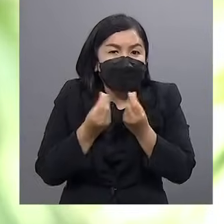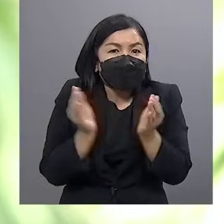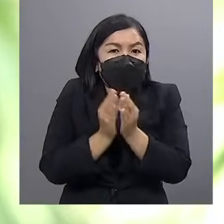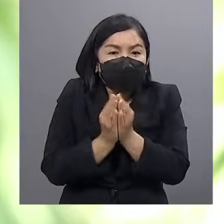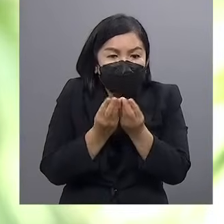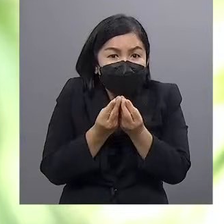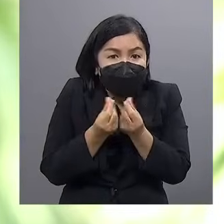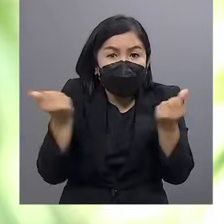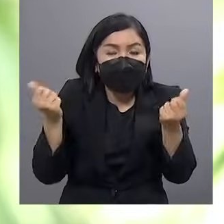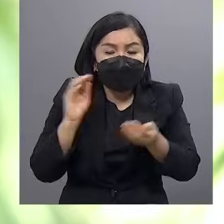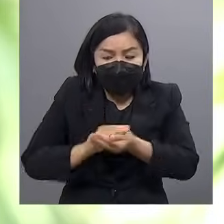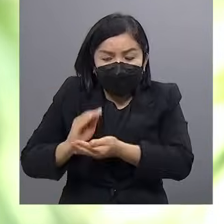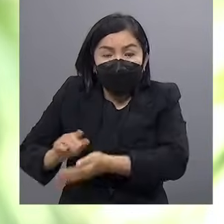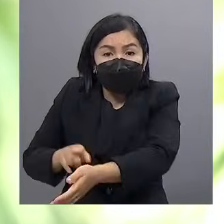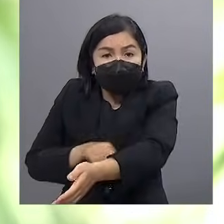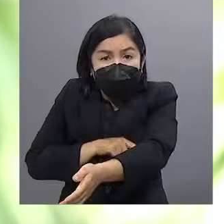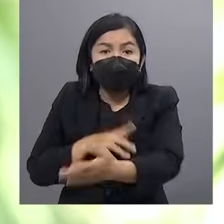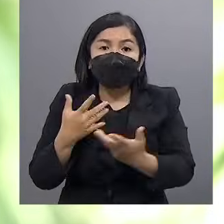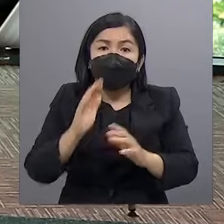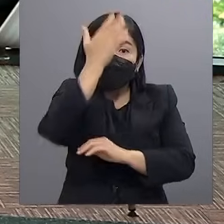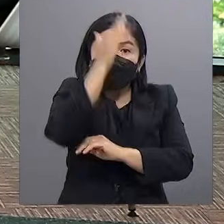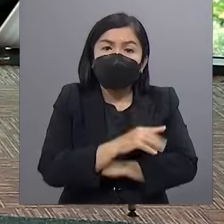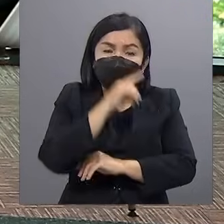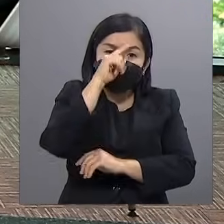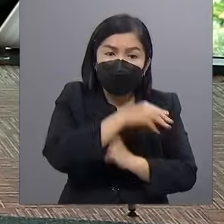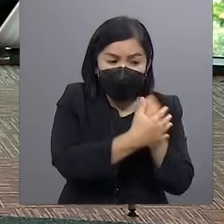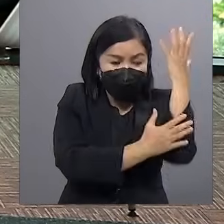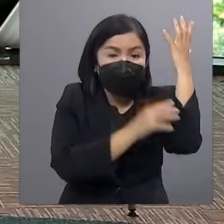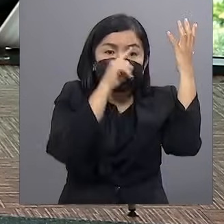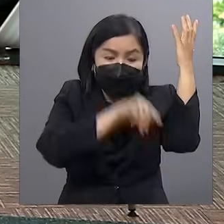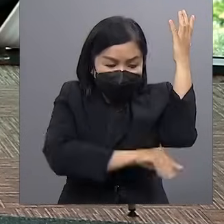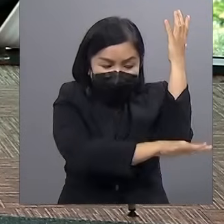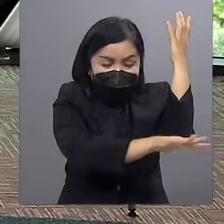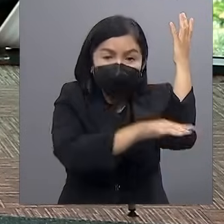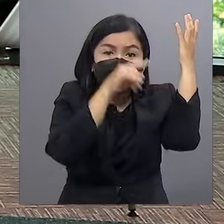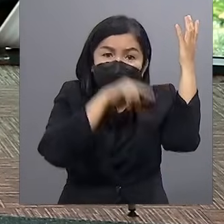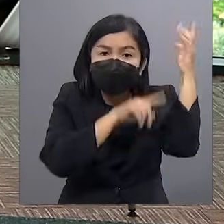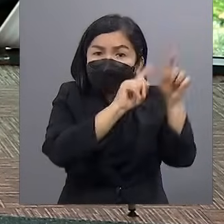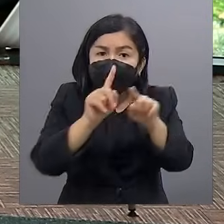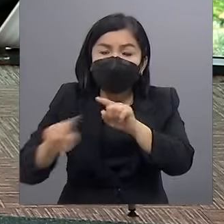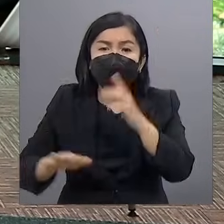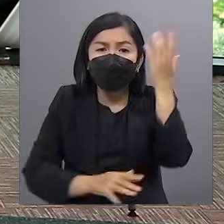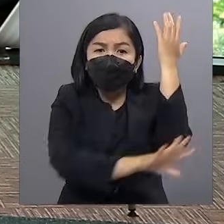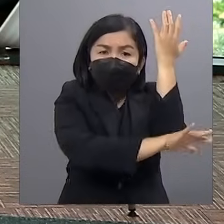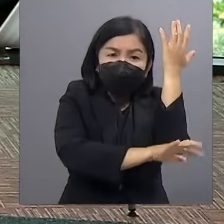อย่างยาวสมุนไพรนะคะช่วงนี้มาเป็นแคปซูลเยอะมากเลยนะคะจะป่ะใช่โอ้โห